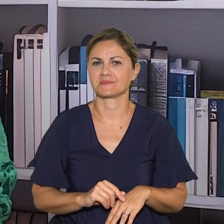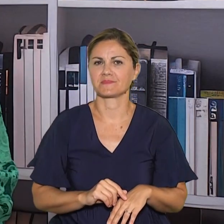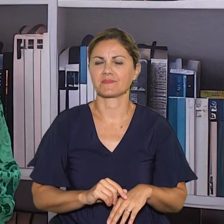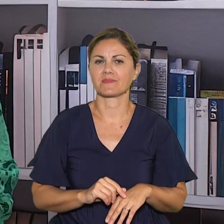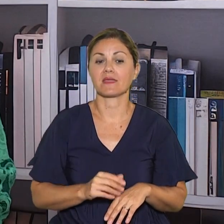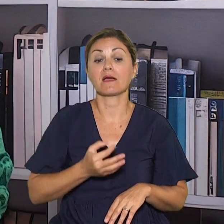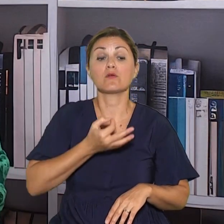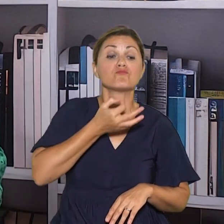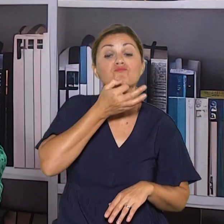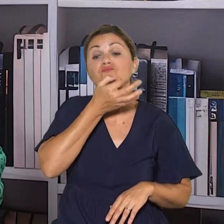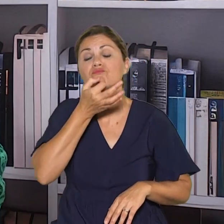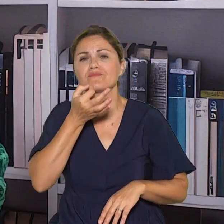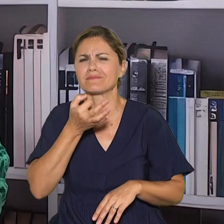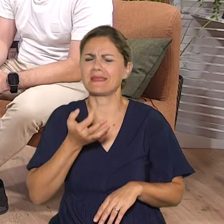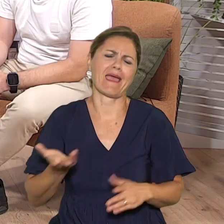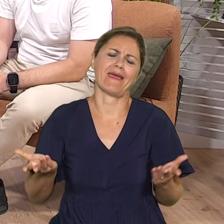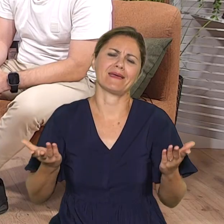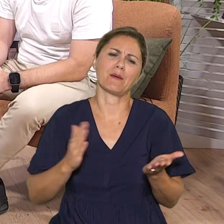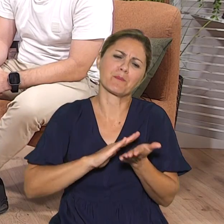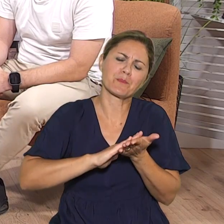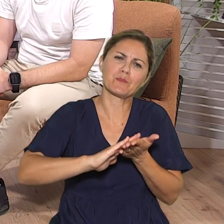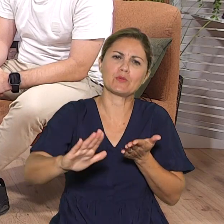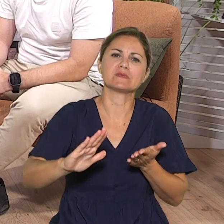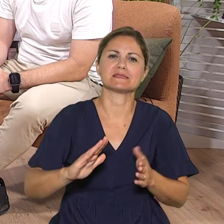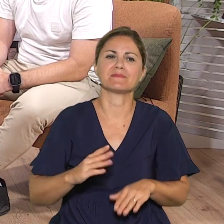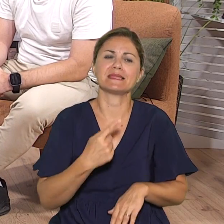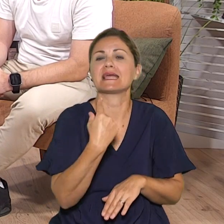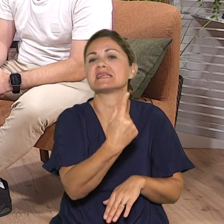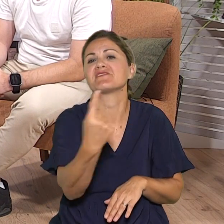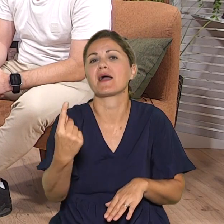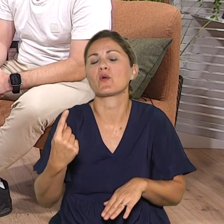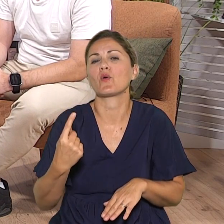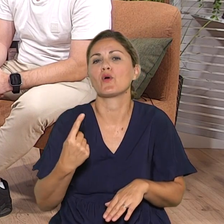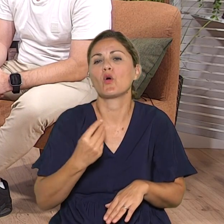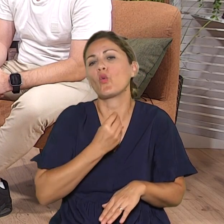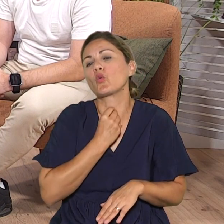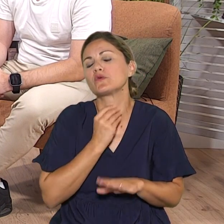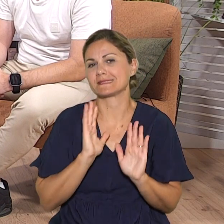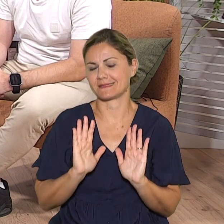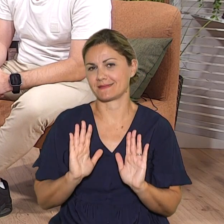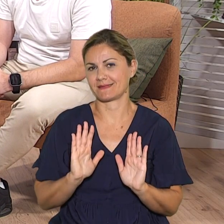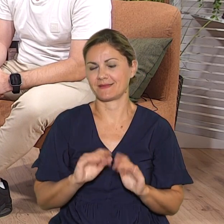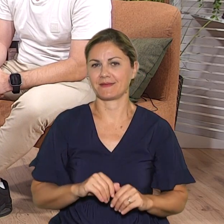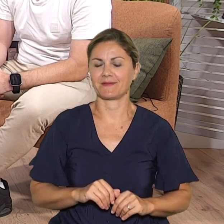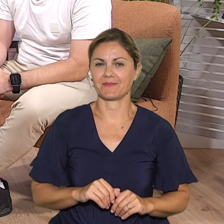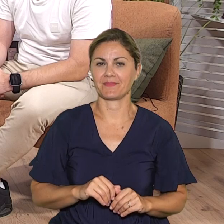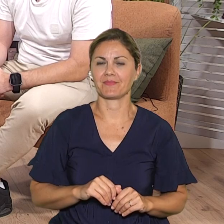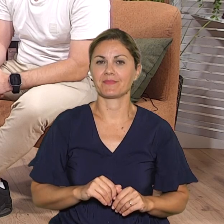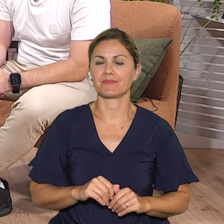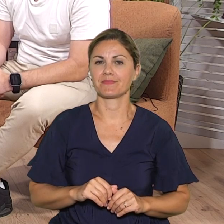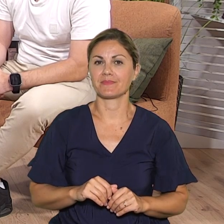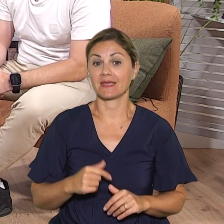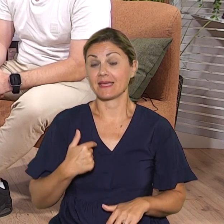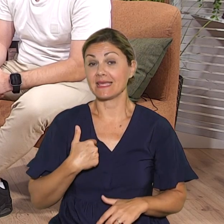Ja sama to ne mogu. Nisam mjerodavna baš sama kao da bi ja to cijenila, da li je sad to nešto ili